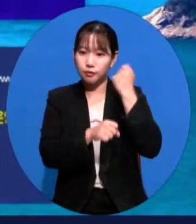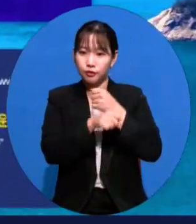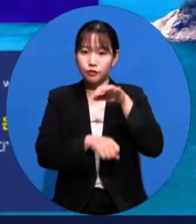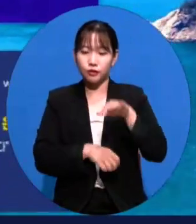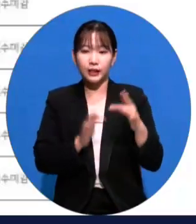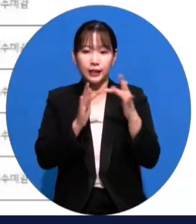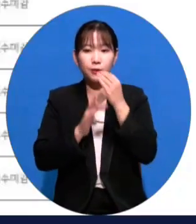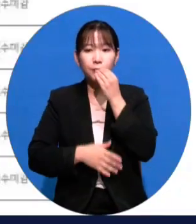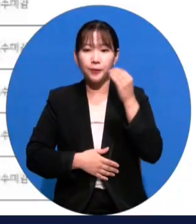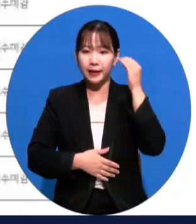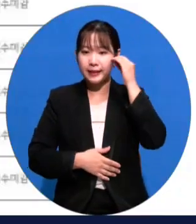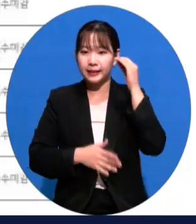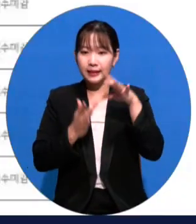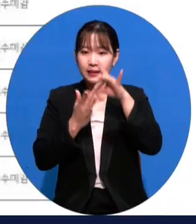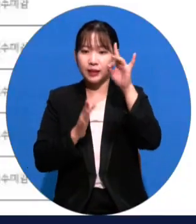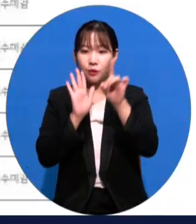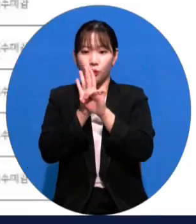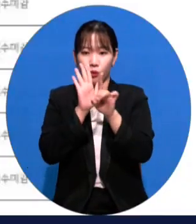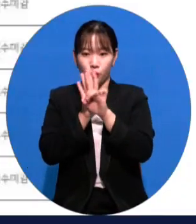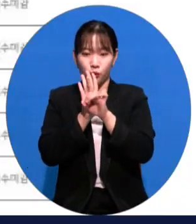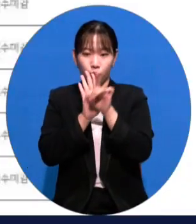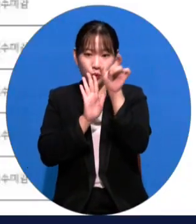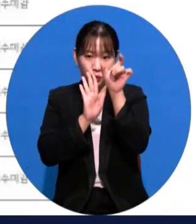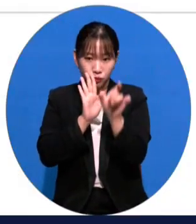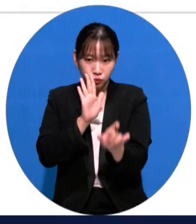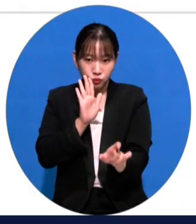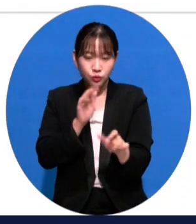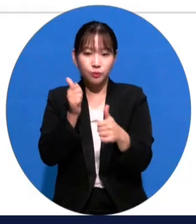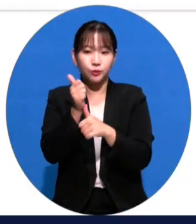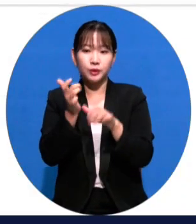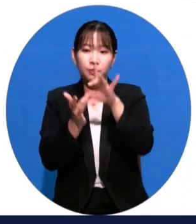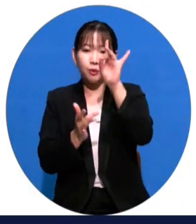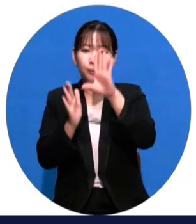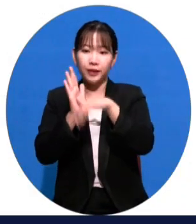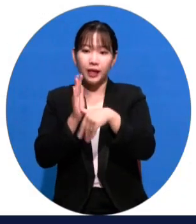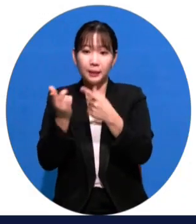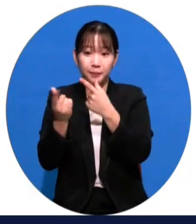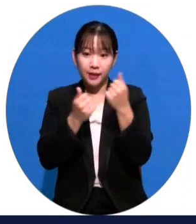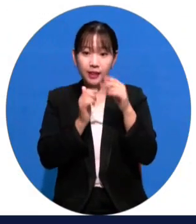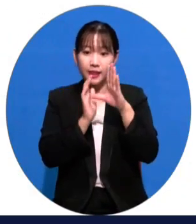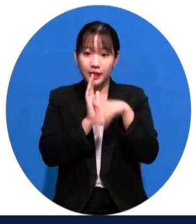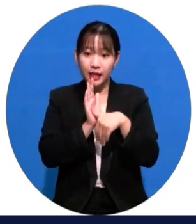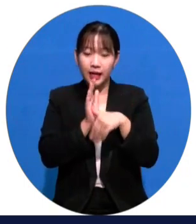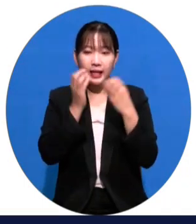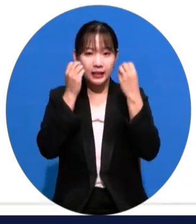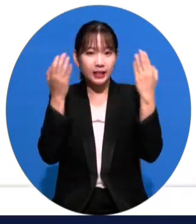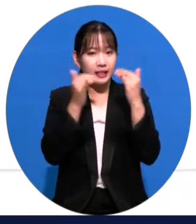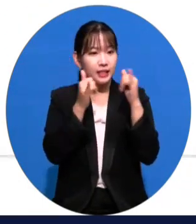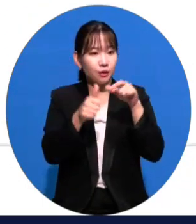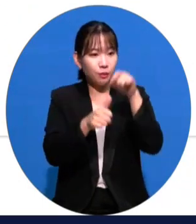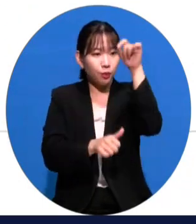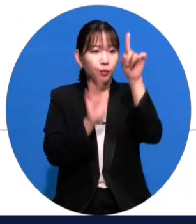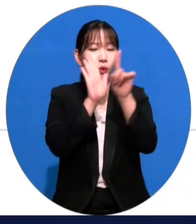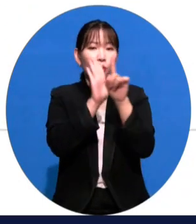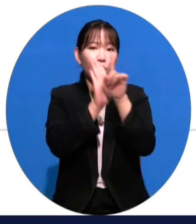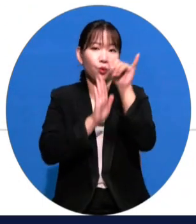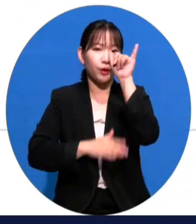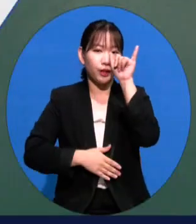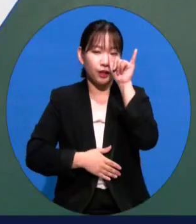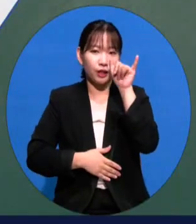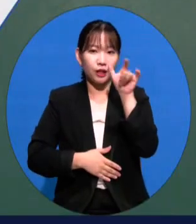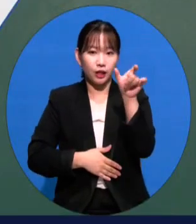한국서험진흥원 홈페이지의 채용 공고란입니다. 부원장 선임 시기와 비슷한 시기에 신규 직원 채용 공고가 떠